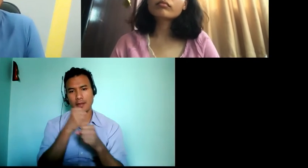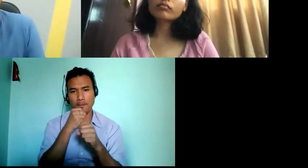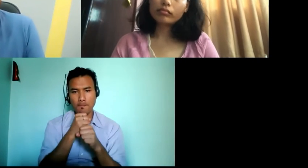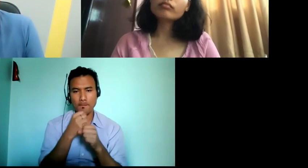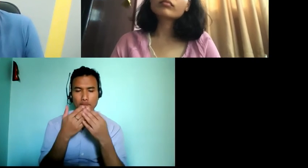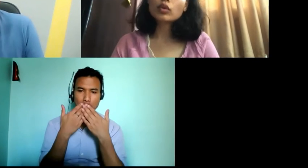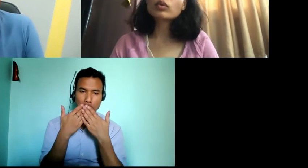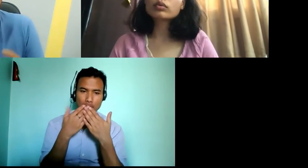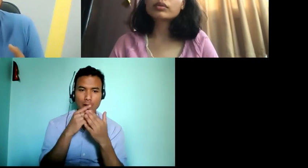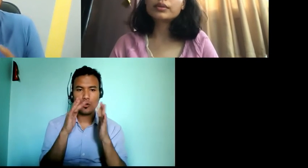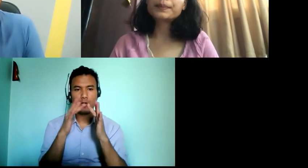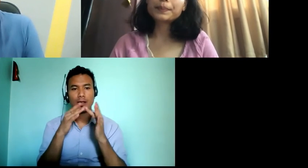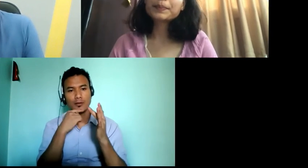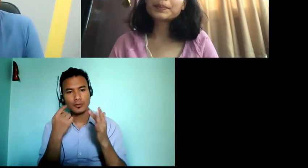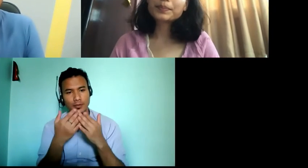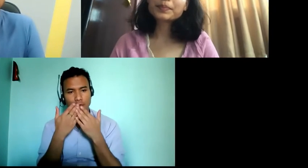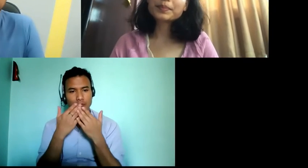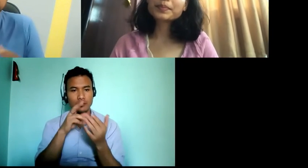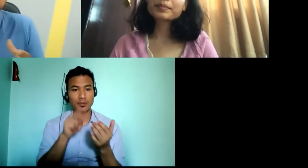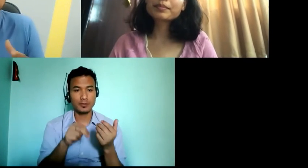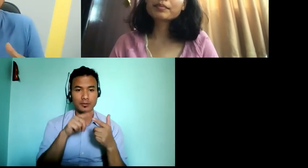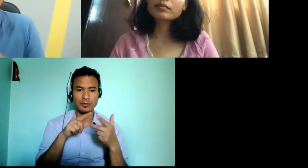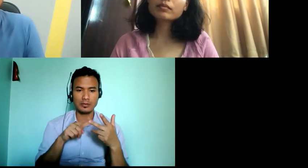होइन अनलाइन क्लासको नाममा एक्सेस पाइसकेपछि